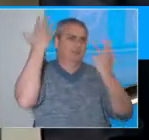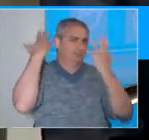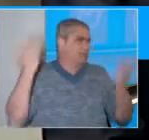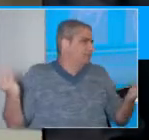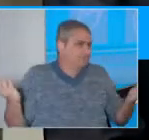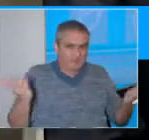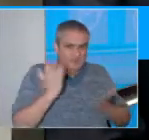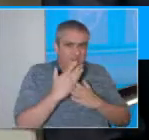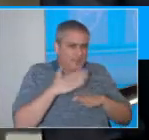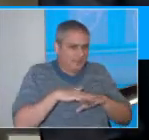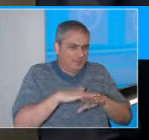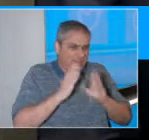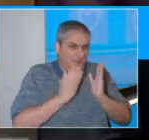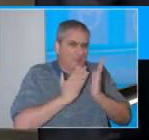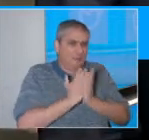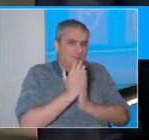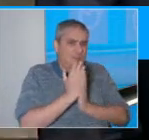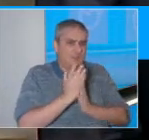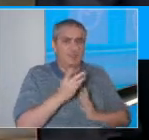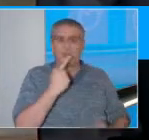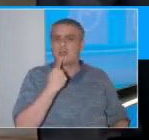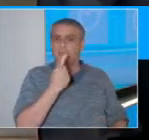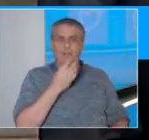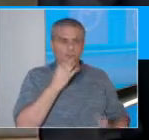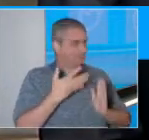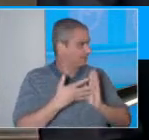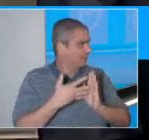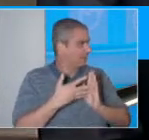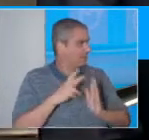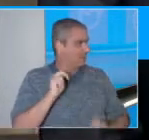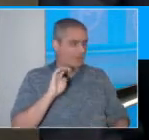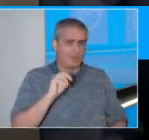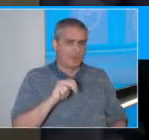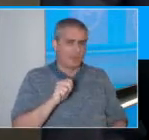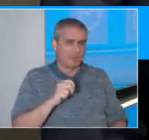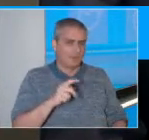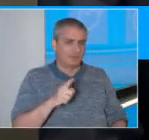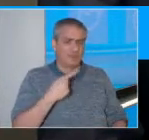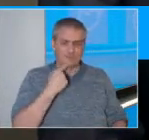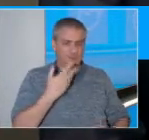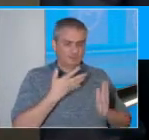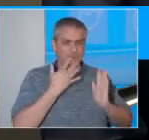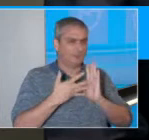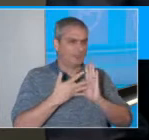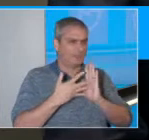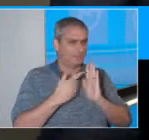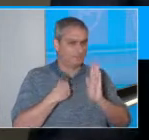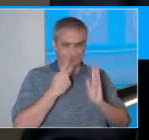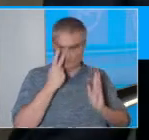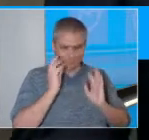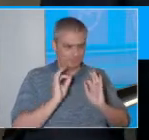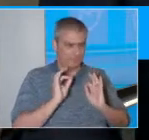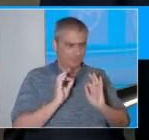כמו שאמרת, התנצלה בצורה מאוד כנה. אז הזכרת את הסקרים, נעמה. ואני מקבלת את ההתעצלות שלה. כן, הזכרת את הסקרים, ואנחנו רואים